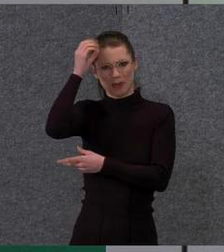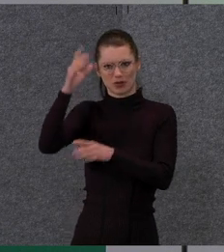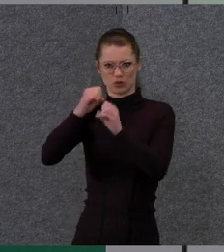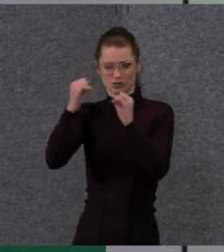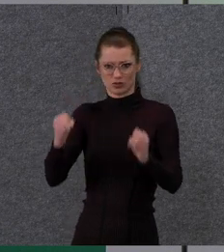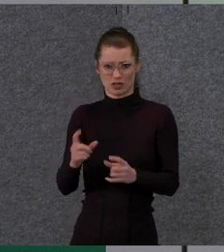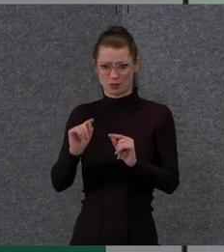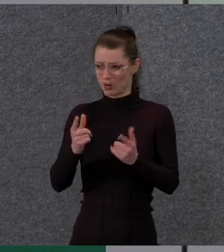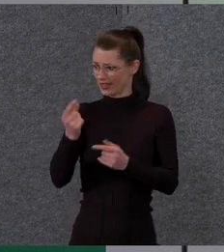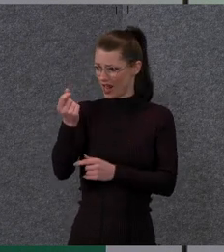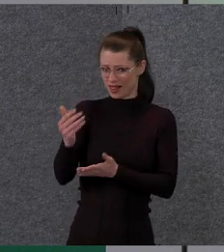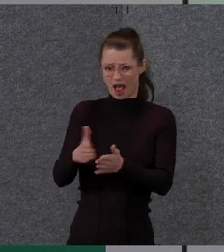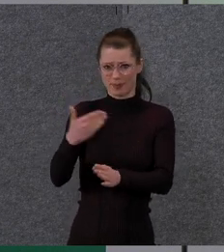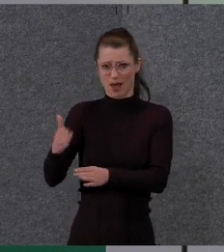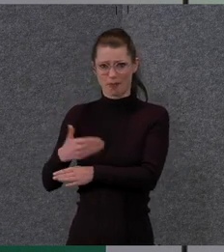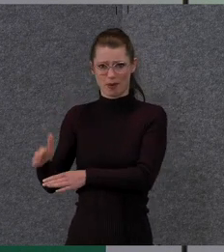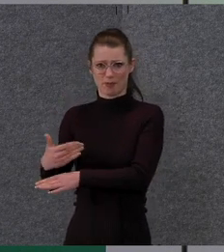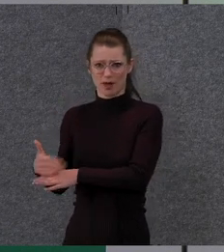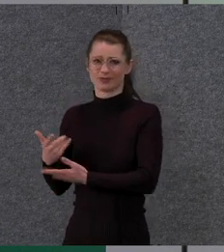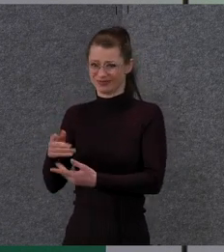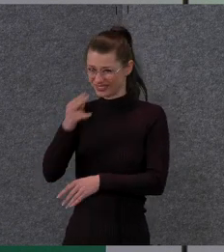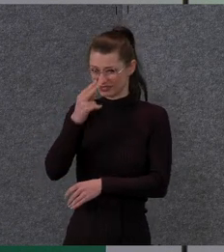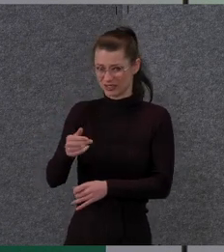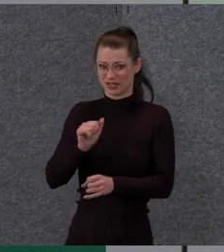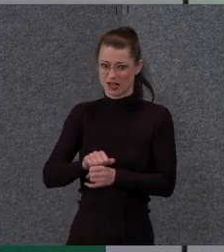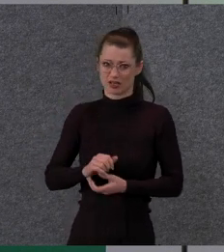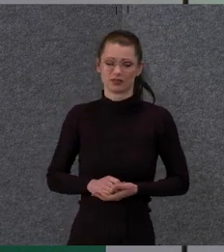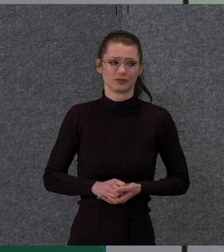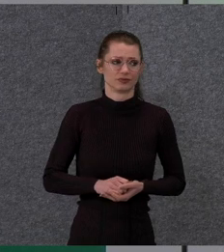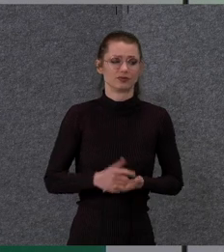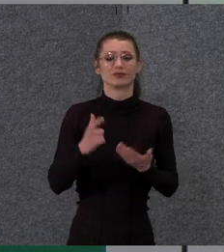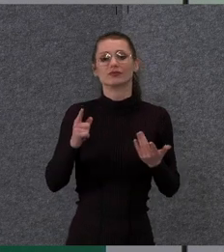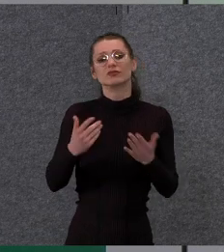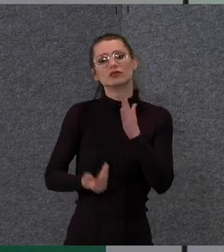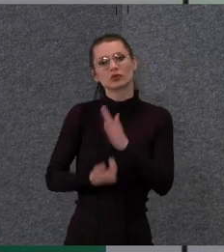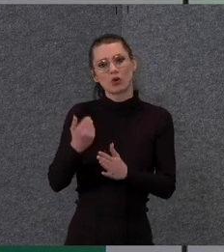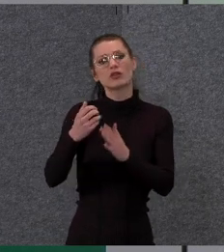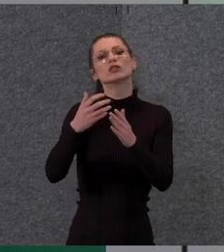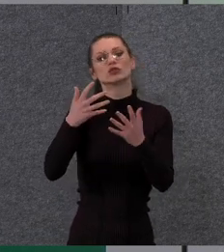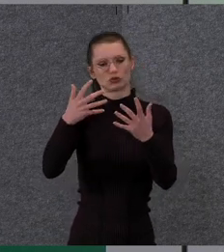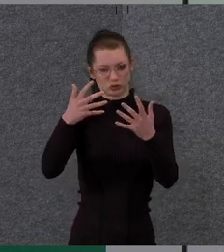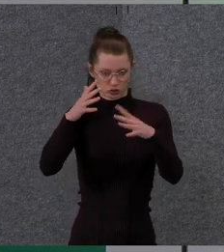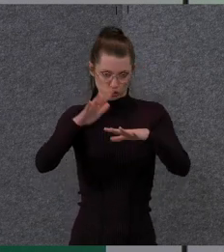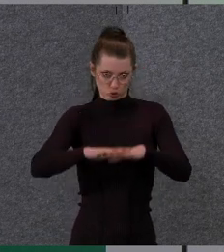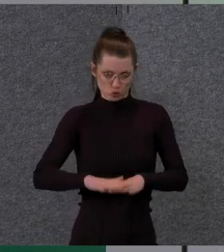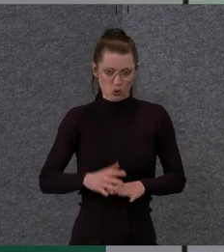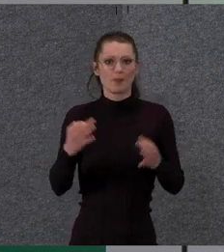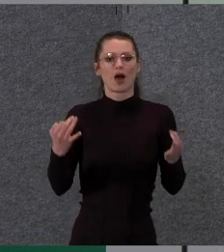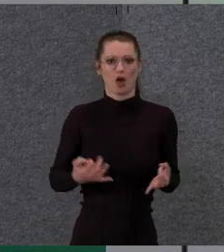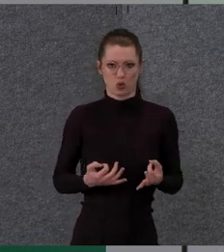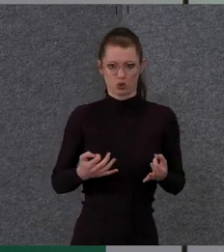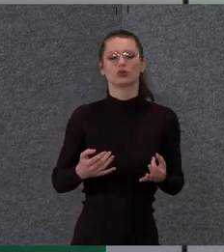wenn da Kürzungen an der Tagesordnung sind. Es wäre wichtig, hier eine neue Struktur zu schaffen, also ein neues